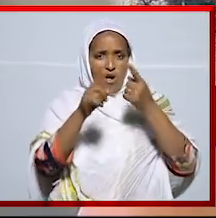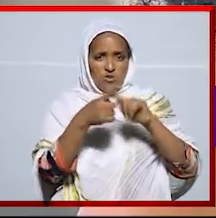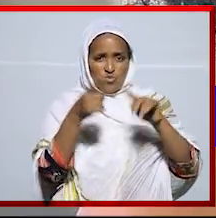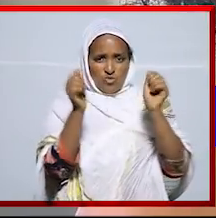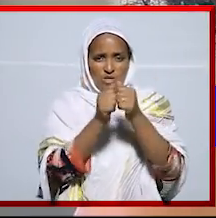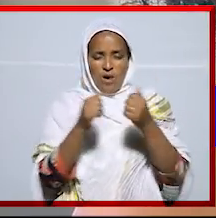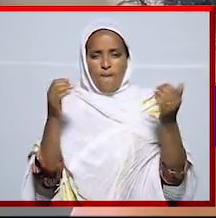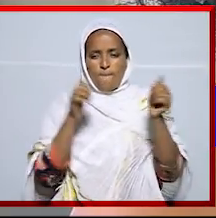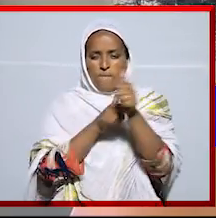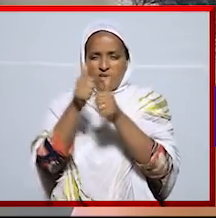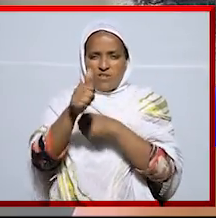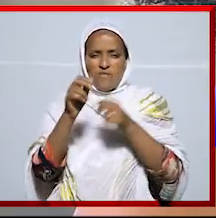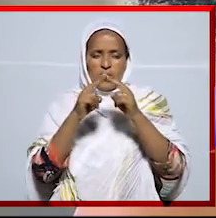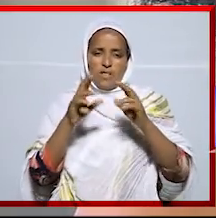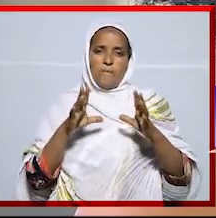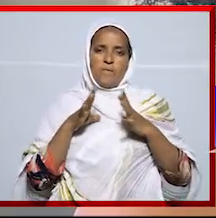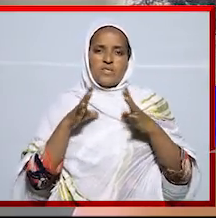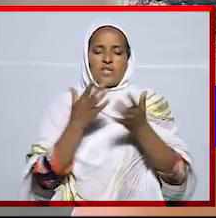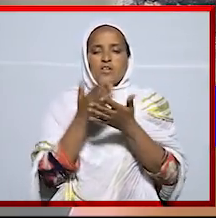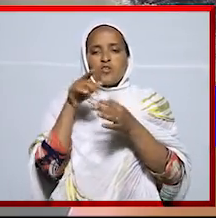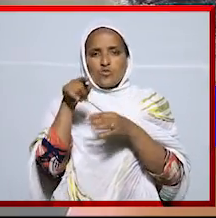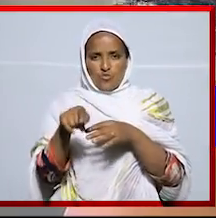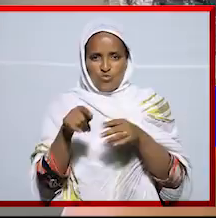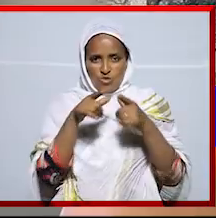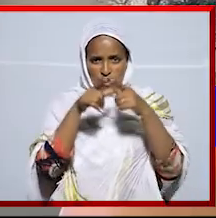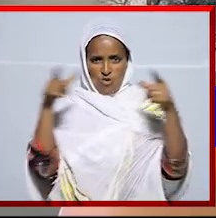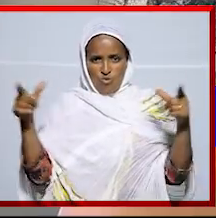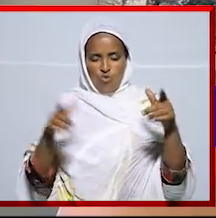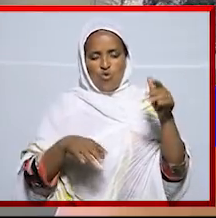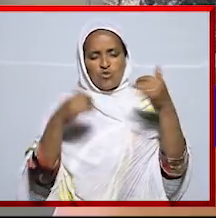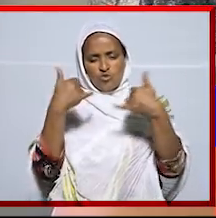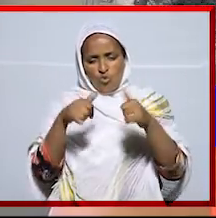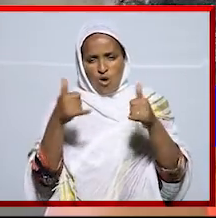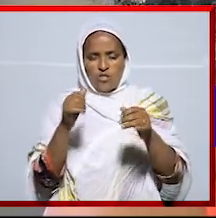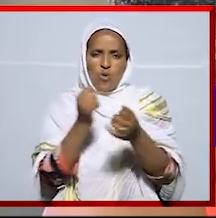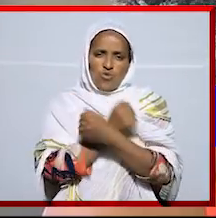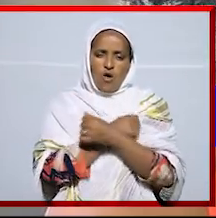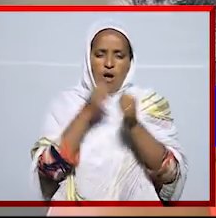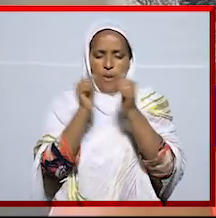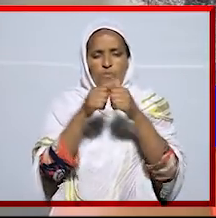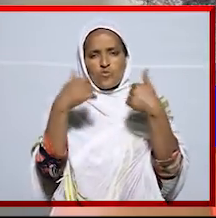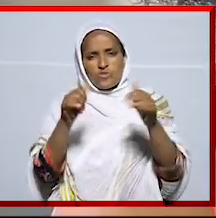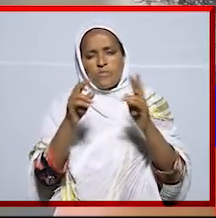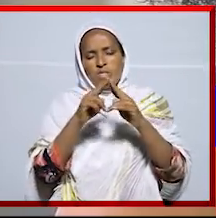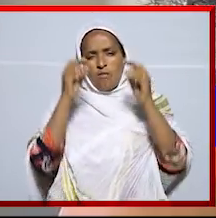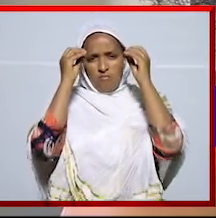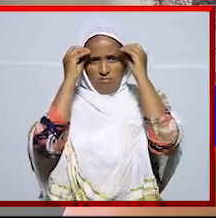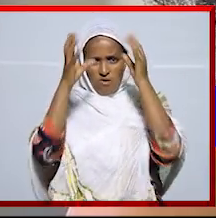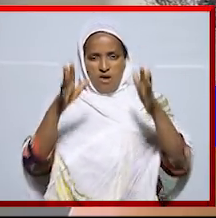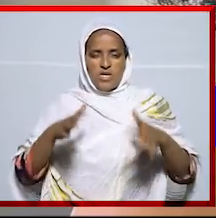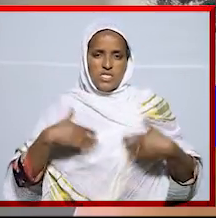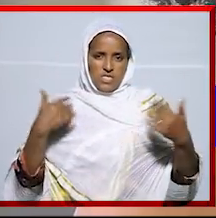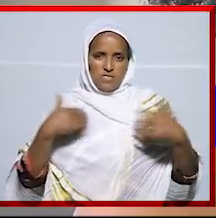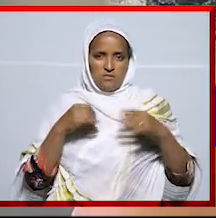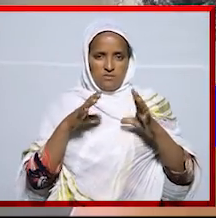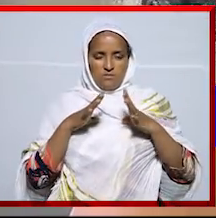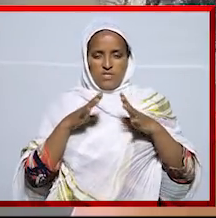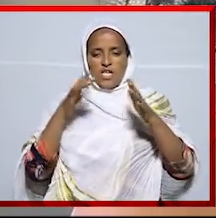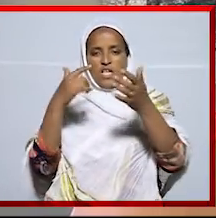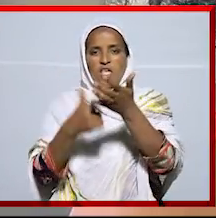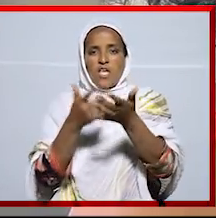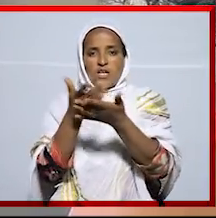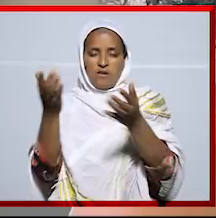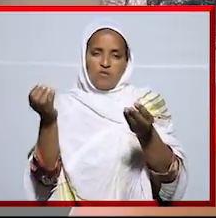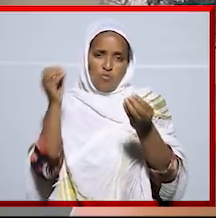ነገር ጓደኞቼ ጋር ማሳለፍ በጣም የሚያዝናናኝ ነገር ትልቁ ነገር ጨዋታ ወዳለው እነሱ ጋር መጫወት በጣም ያዝናናኛል።